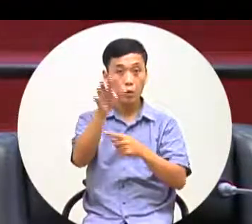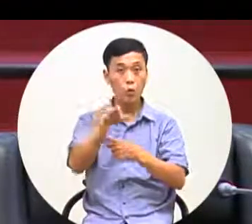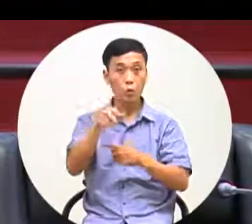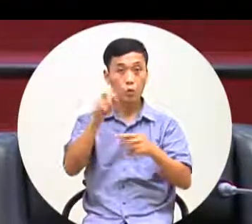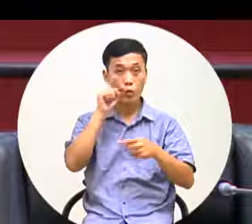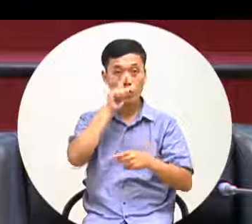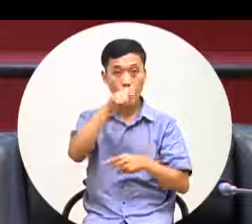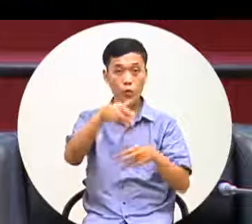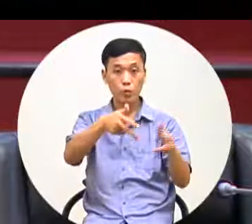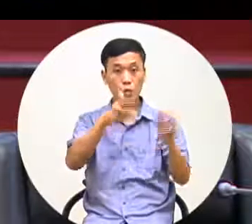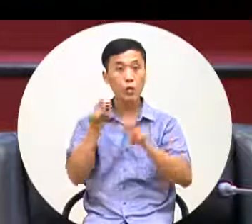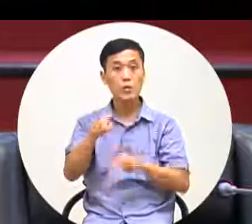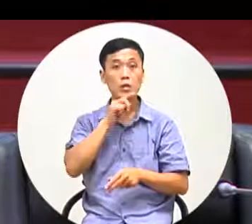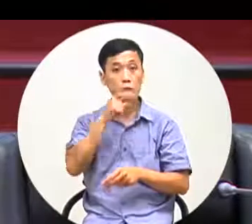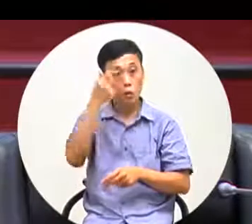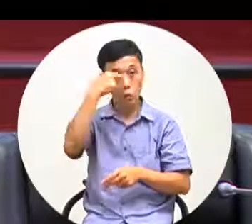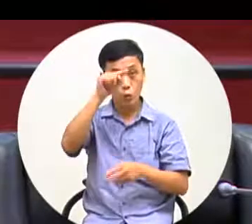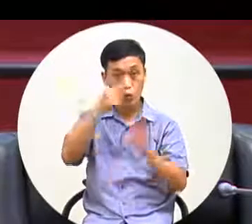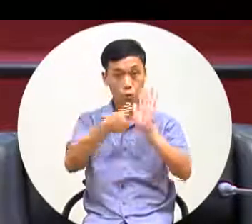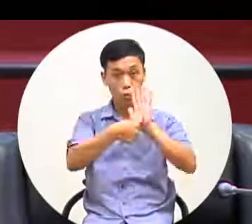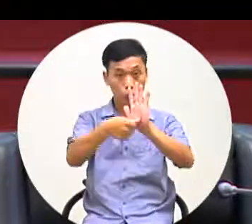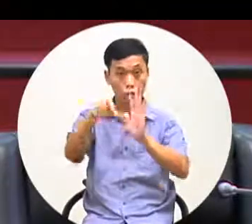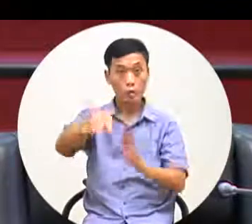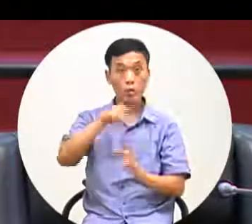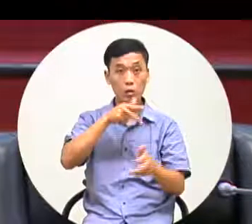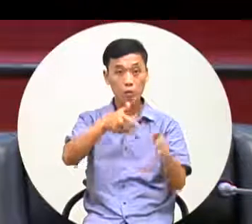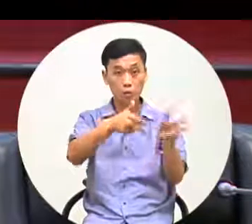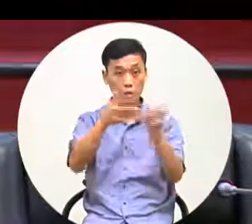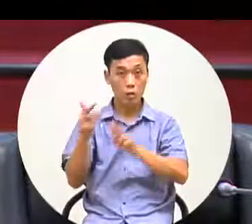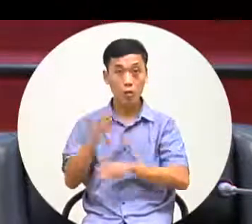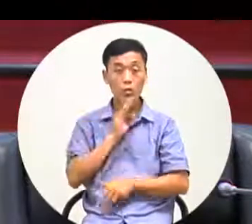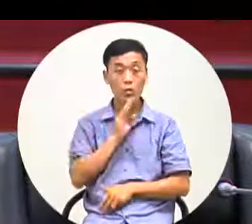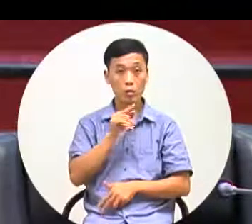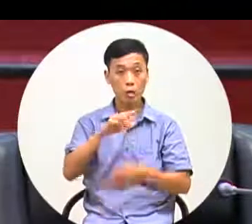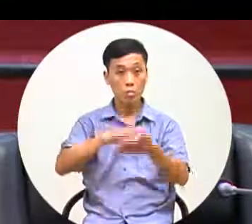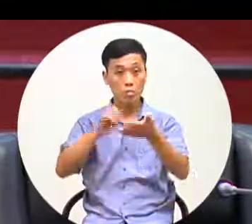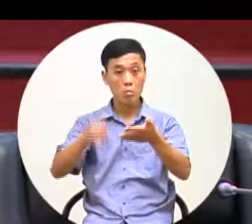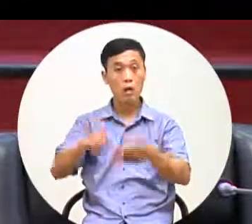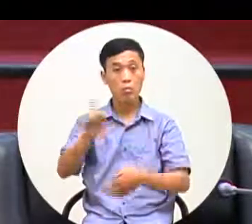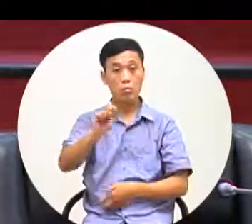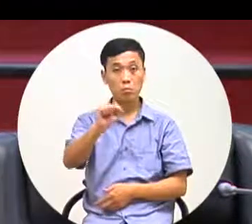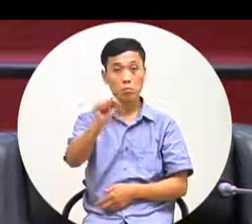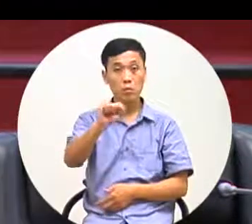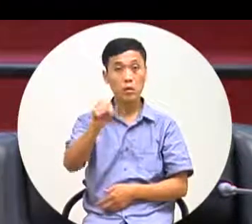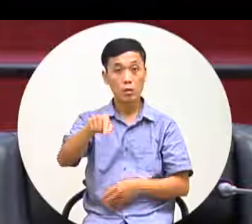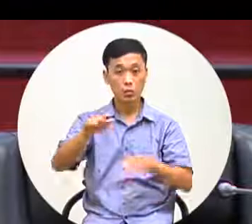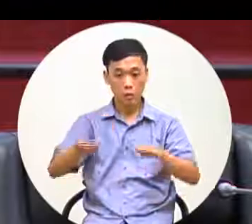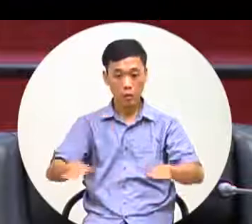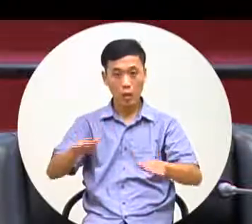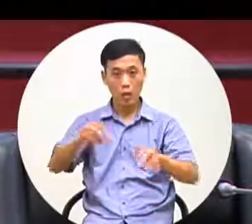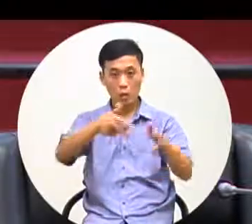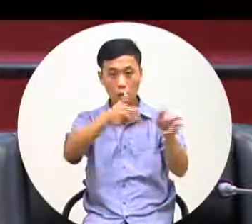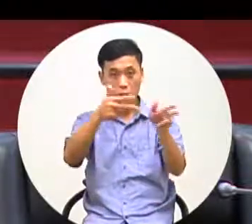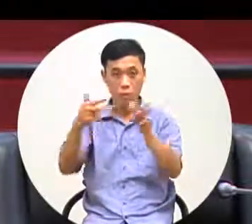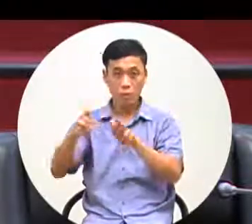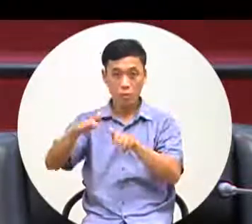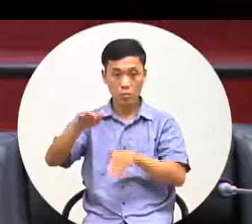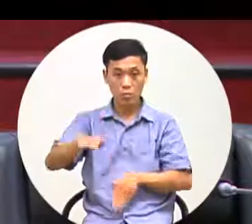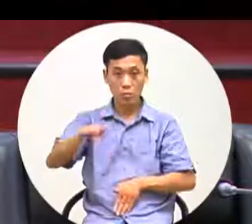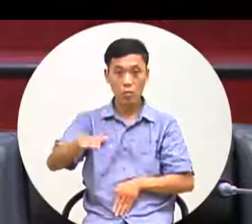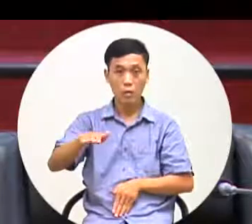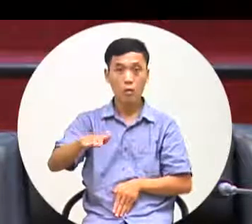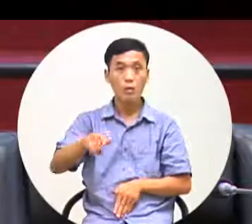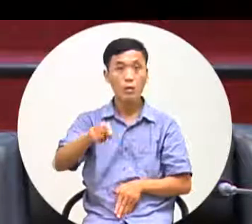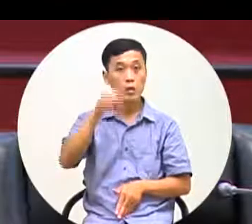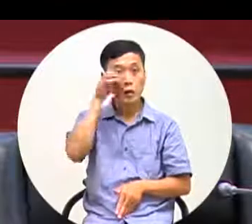拆，啊，所以呢，这个非常非常矮，非常矮哦，好，请赵局长你看，好，因为现在还有摩托